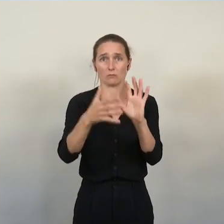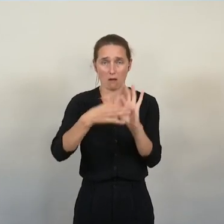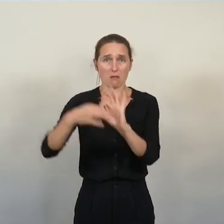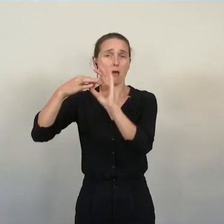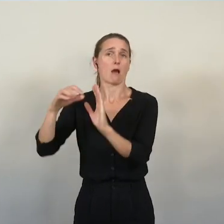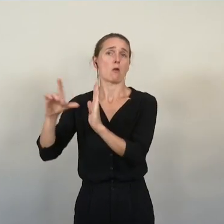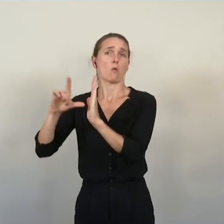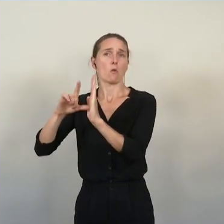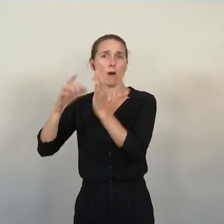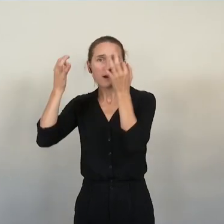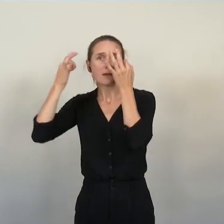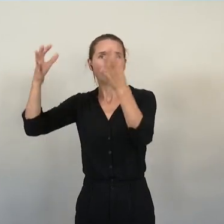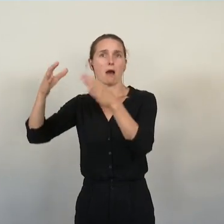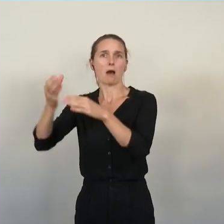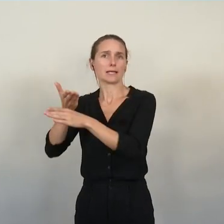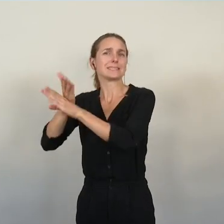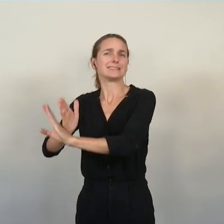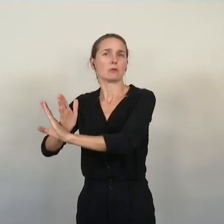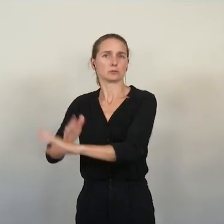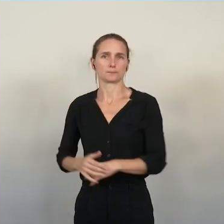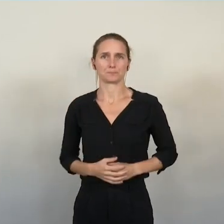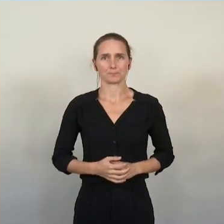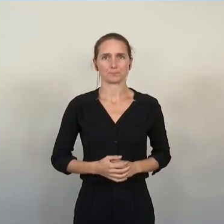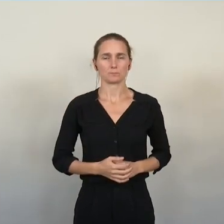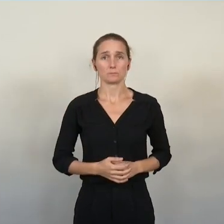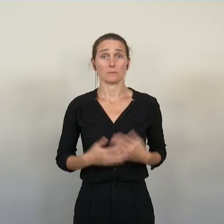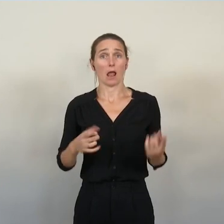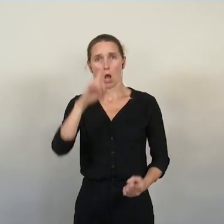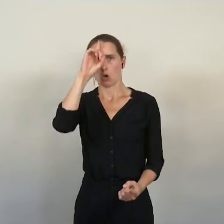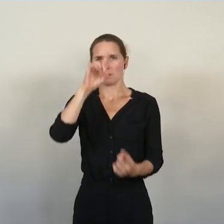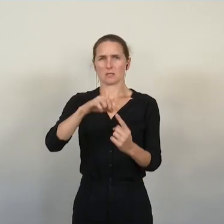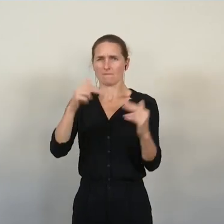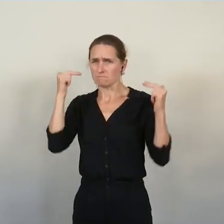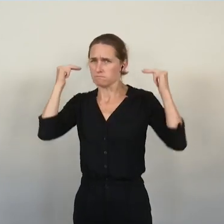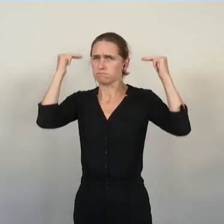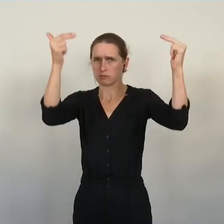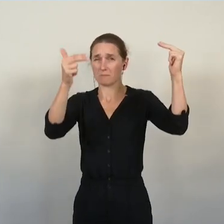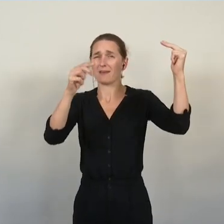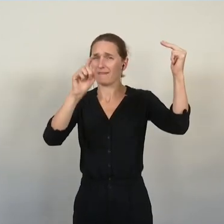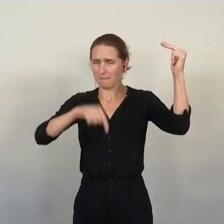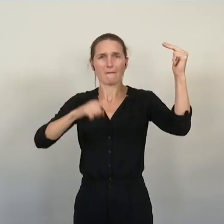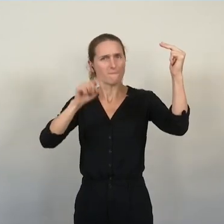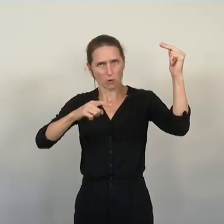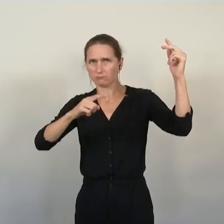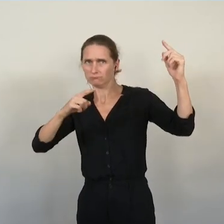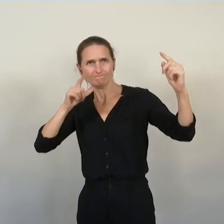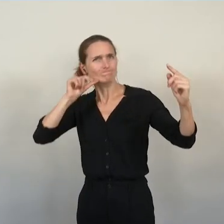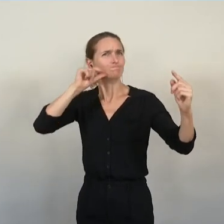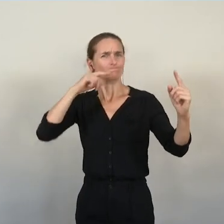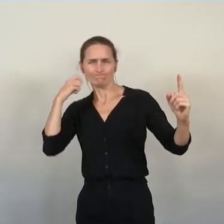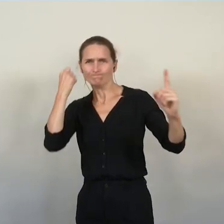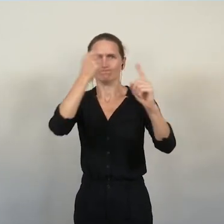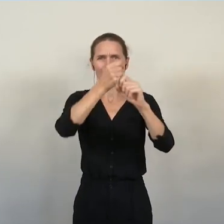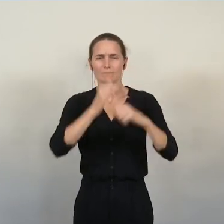résilience l'objectif vicieux mais qu'il nous faut à tout prix tenir et de rénover l'ensemble du parc de